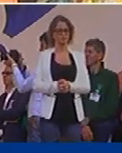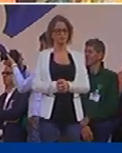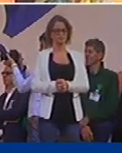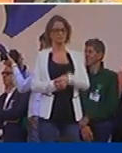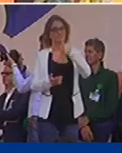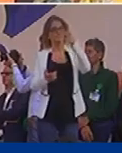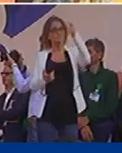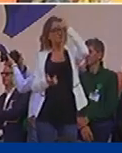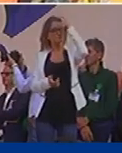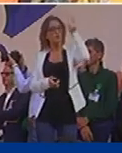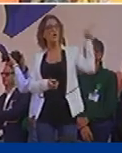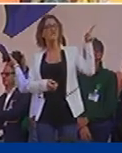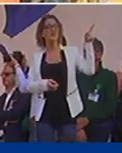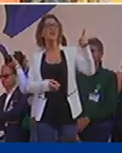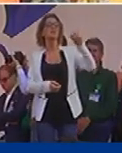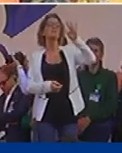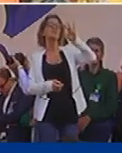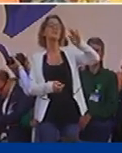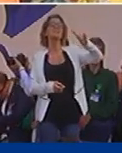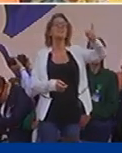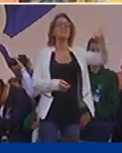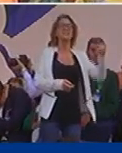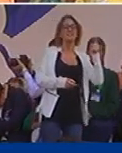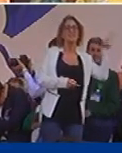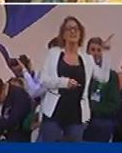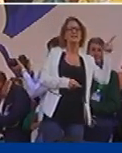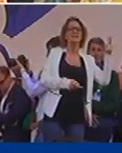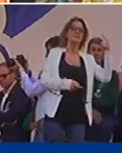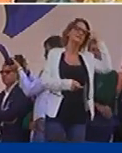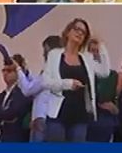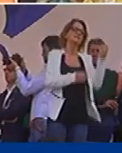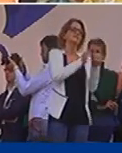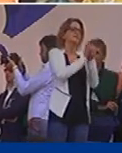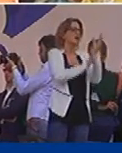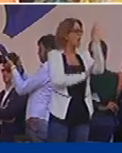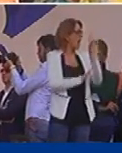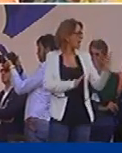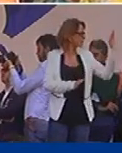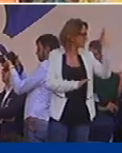E il governo del Fertility Day invece partorisce l'APE.